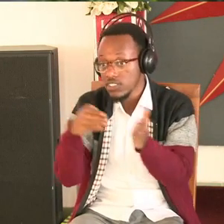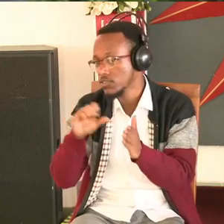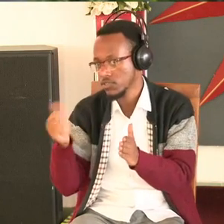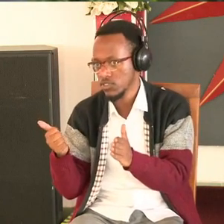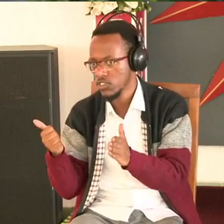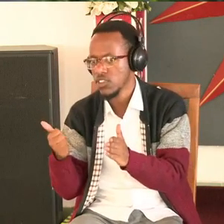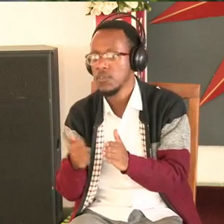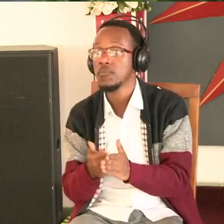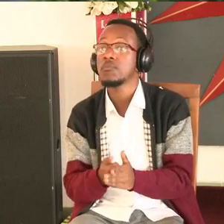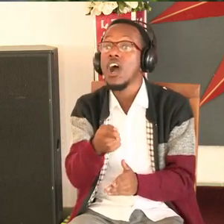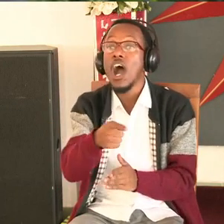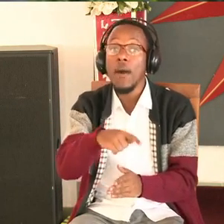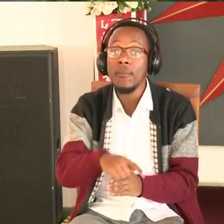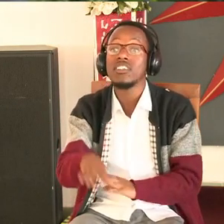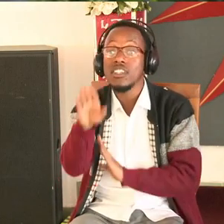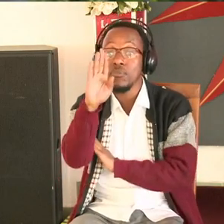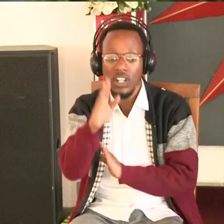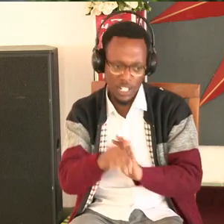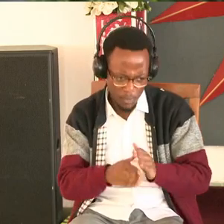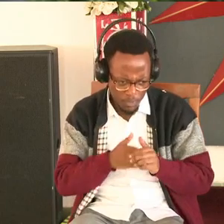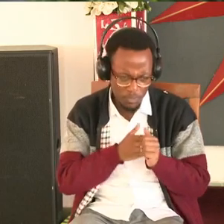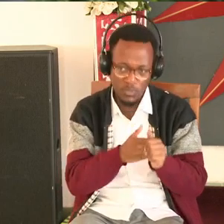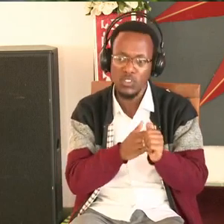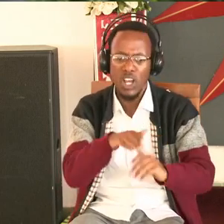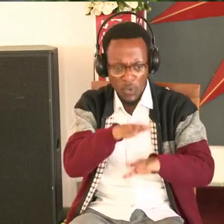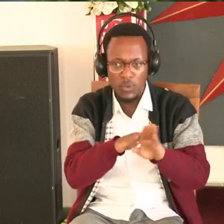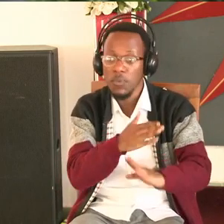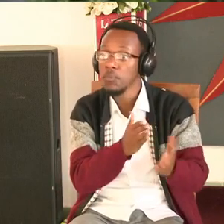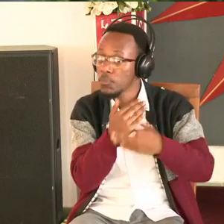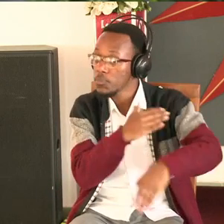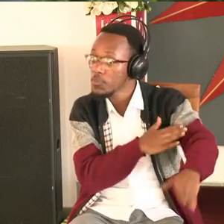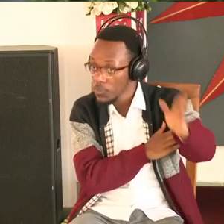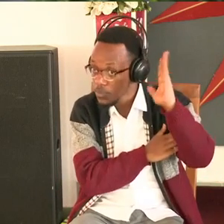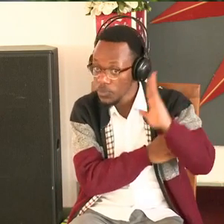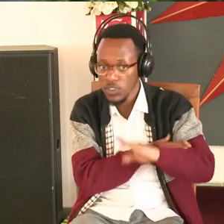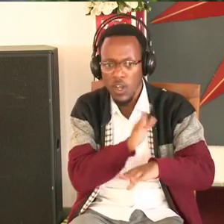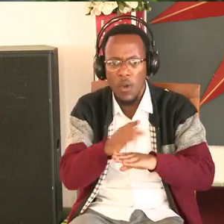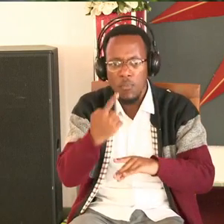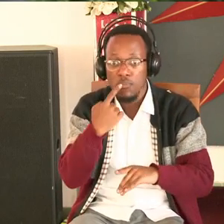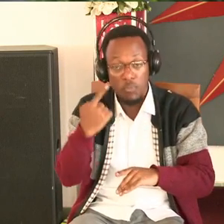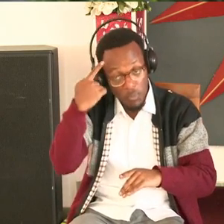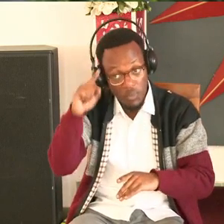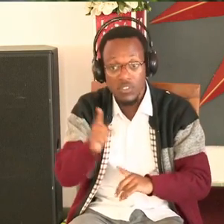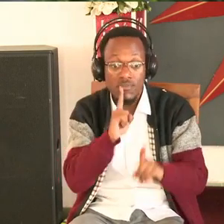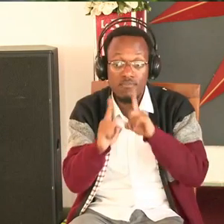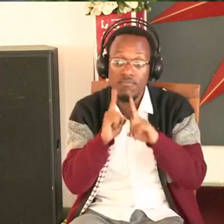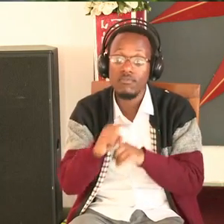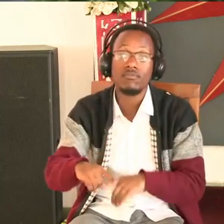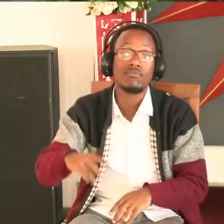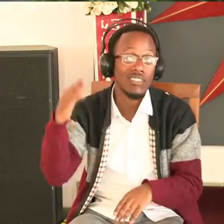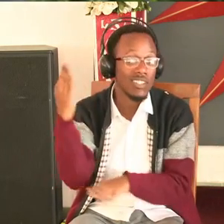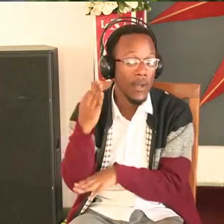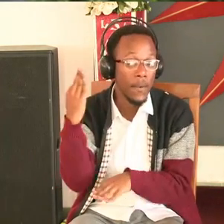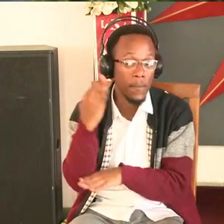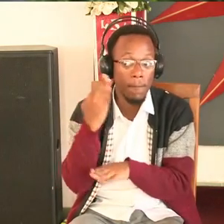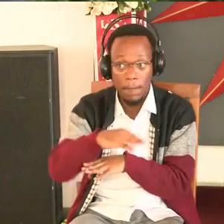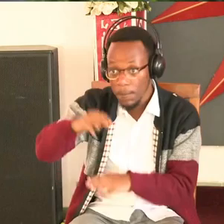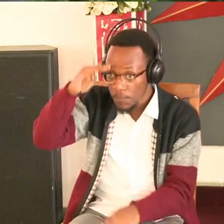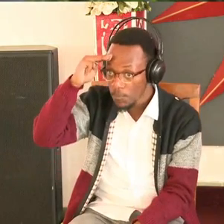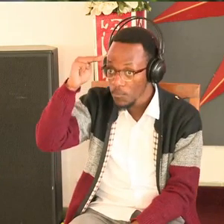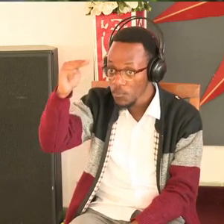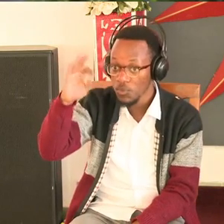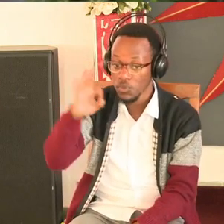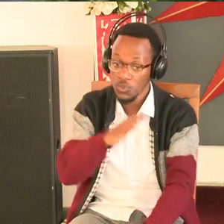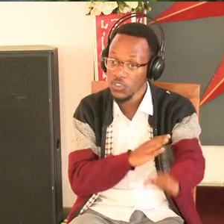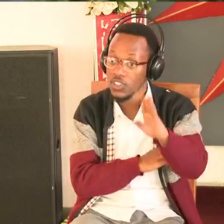ahangaha yarategetswe n'Imana yahamagawe n'Imana kugira ngo avuge ubutumwa bwiza avuge ubutumwa